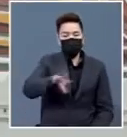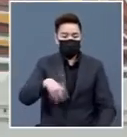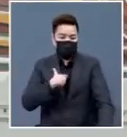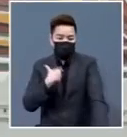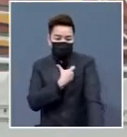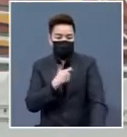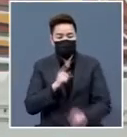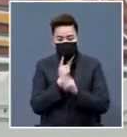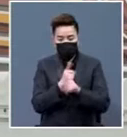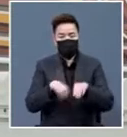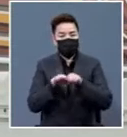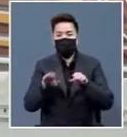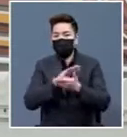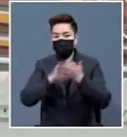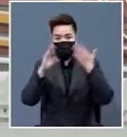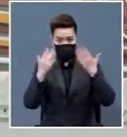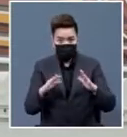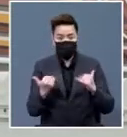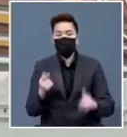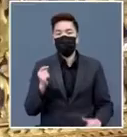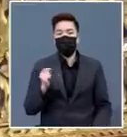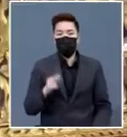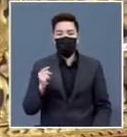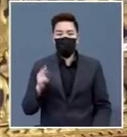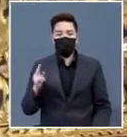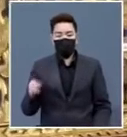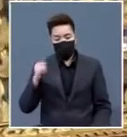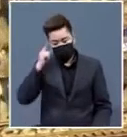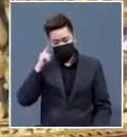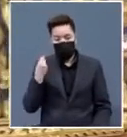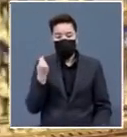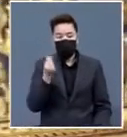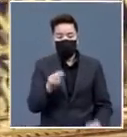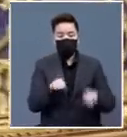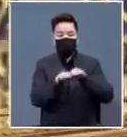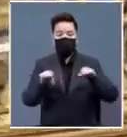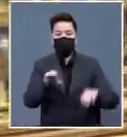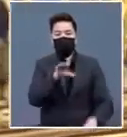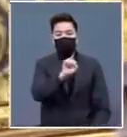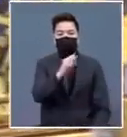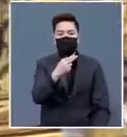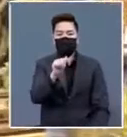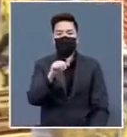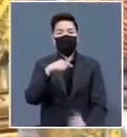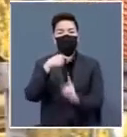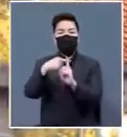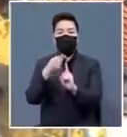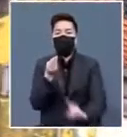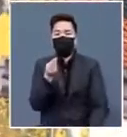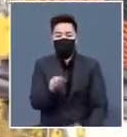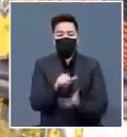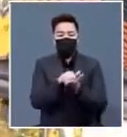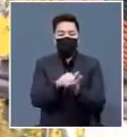วัคซีนครบตามเกณฑ์ที่กำหนดทางทททจึงได้พิจารณามอบมาตรฐานชาพลัสสะท้อนความพร้อมใน